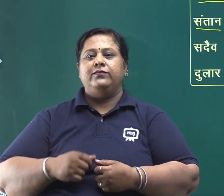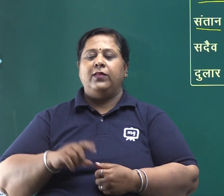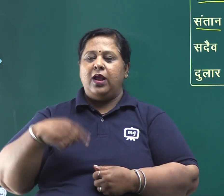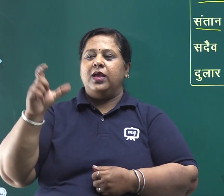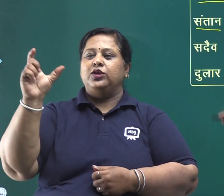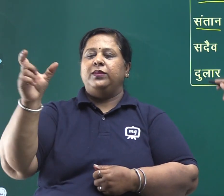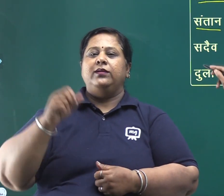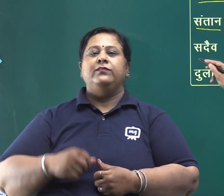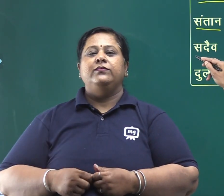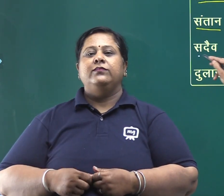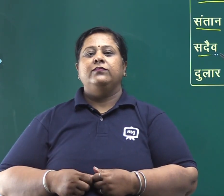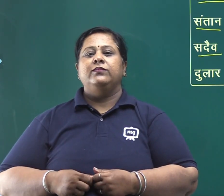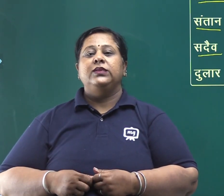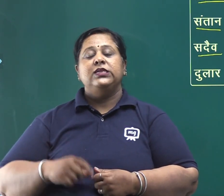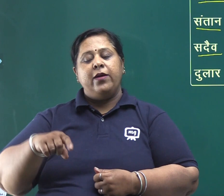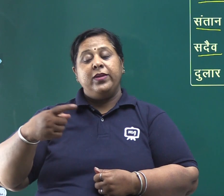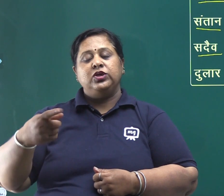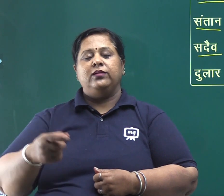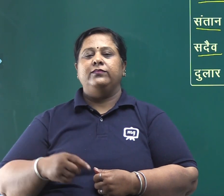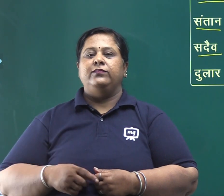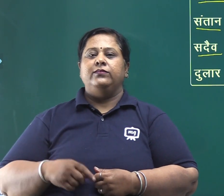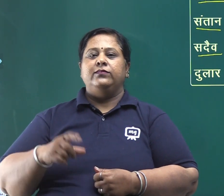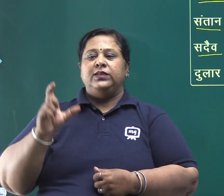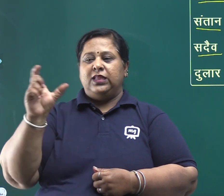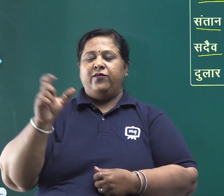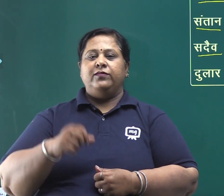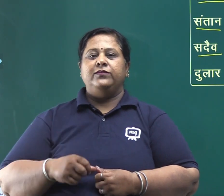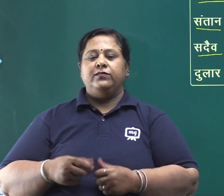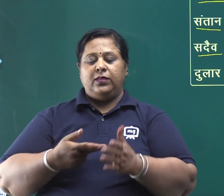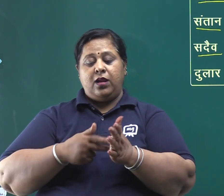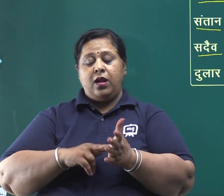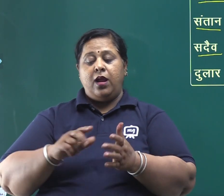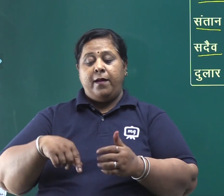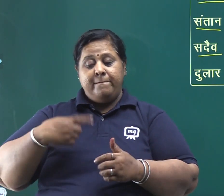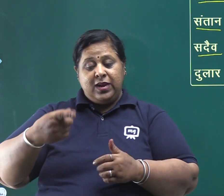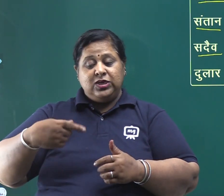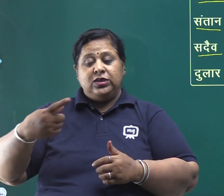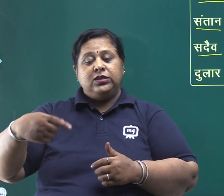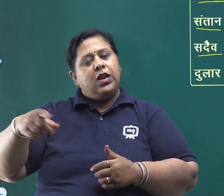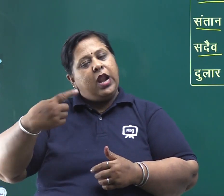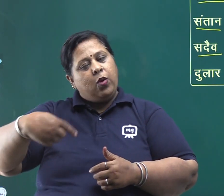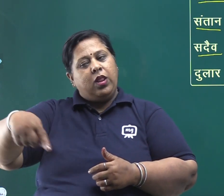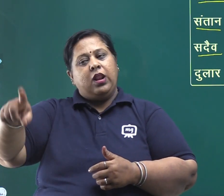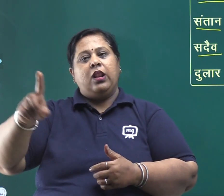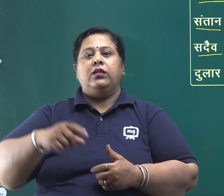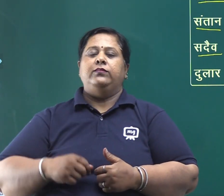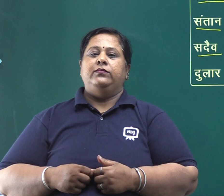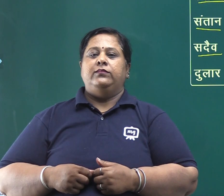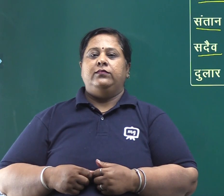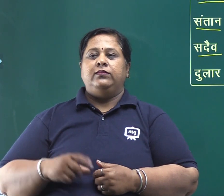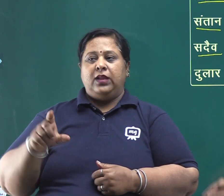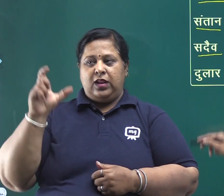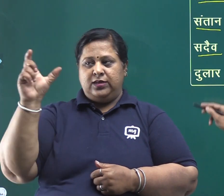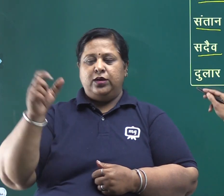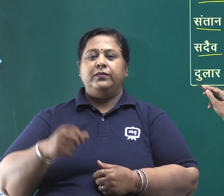है सदैव, अर्थ होगा हमेशा सदा।